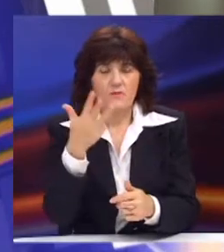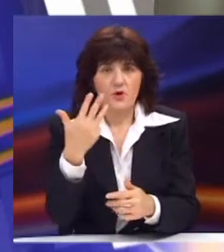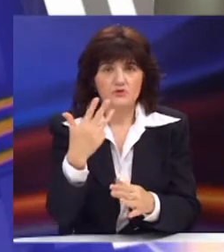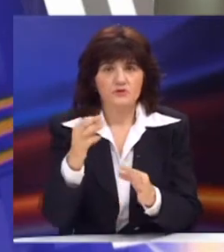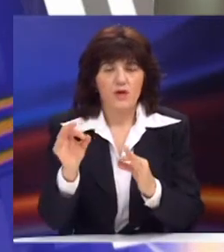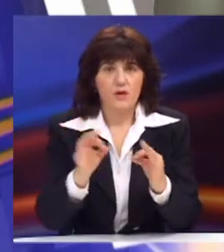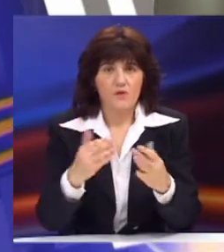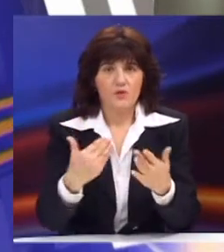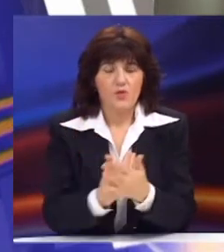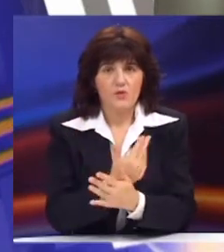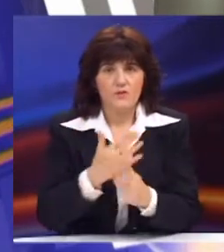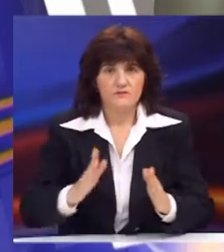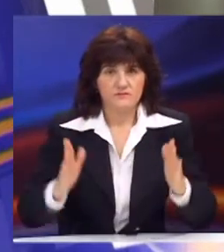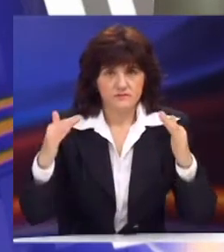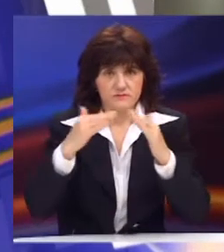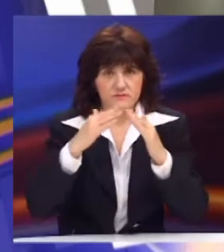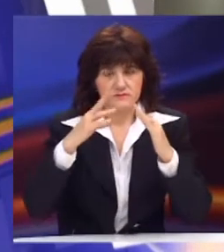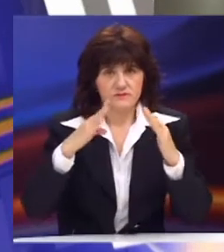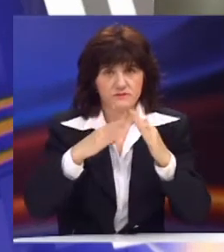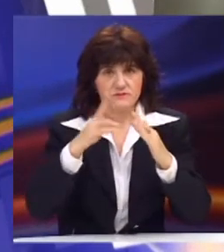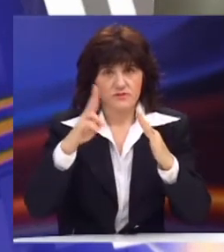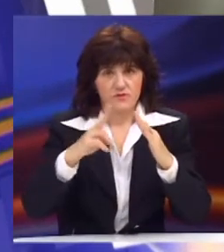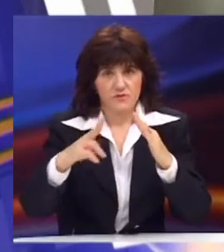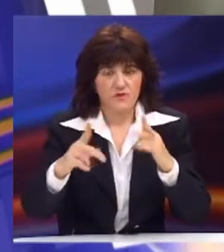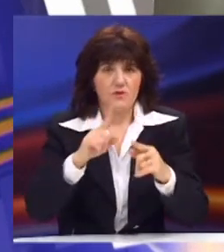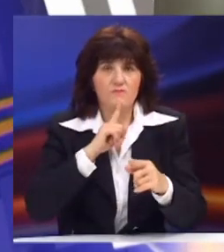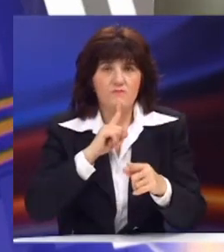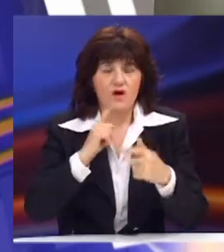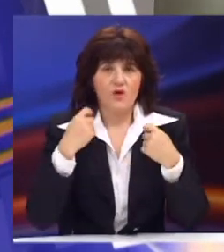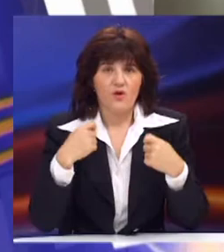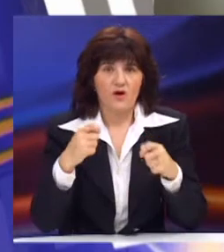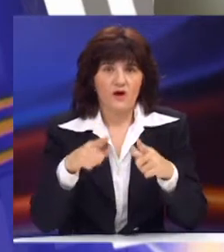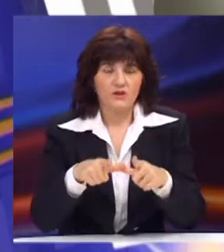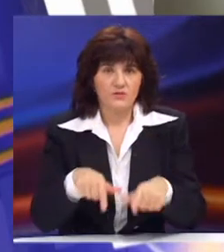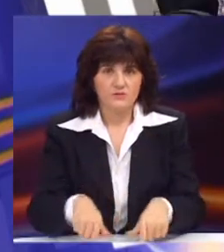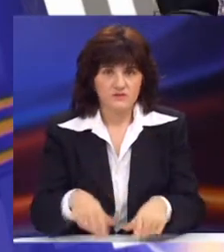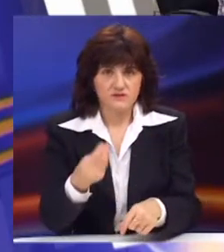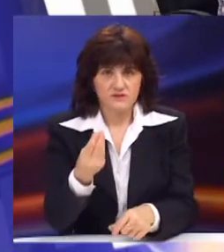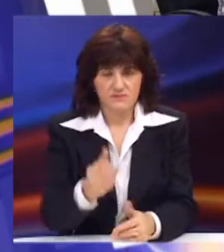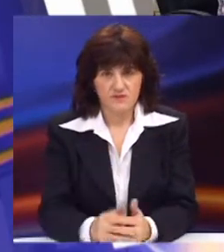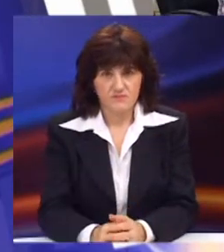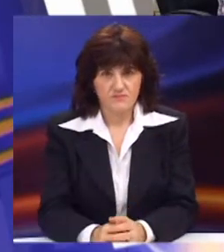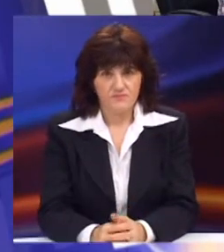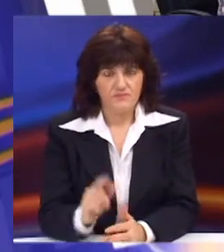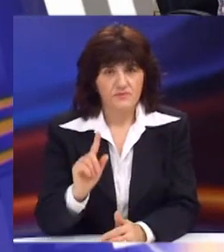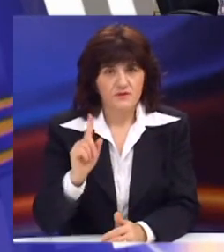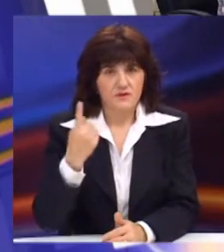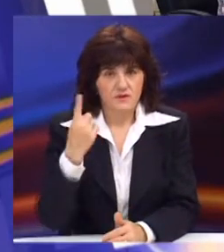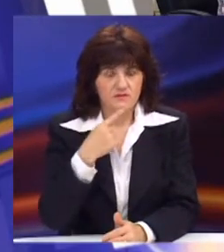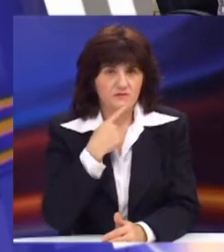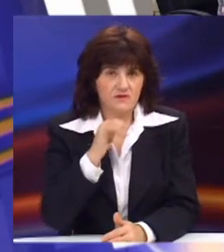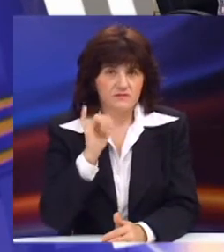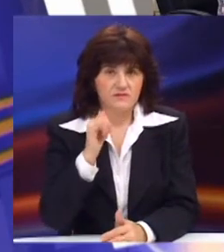svega 40% na nove objekte. To znači da veoma malo se gradi u Srbiji. Rezultati